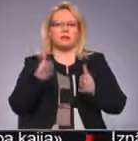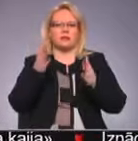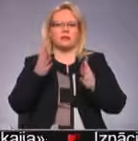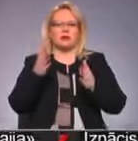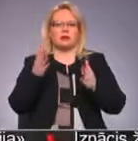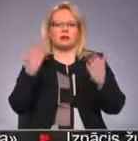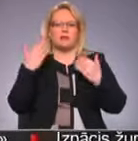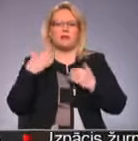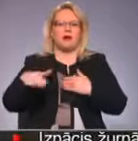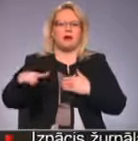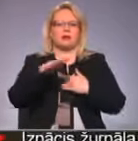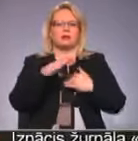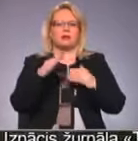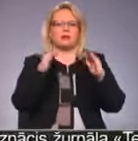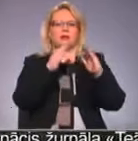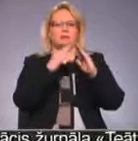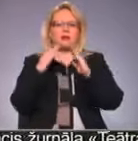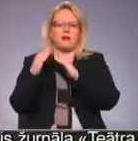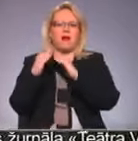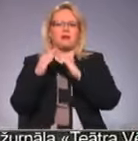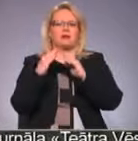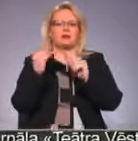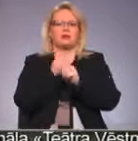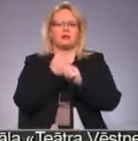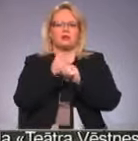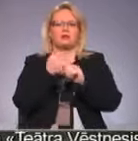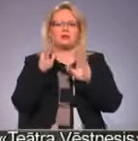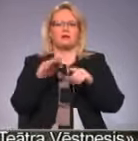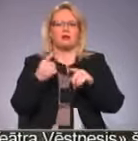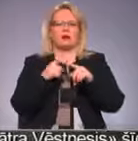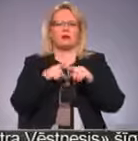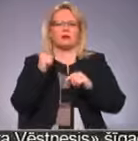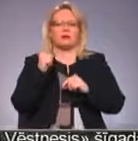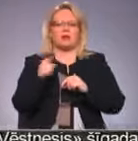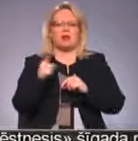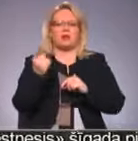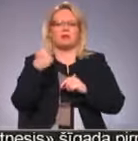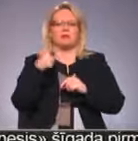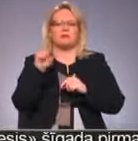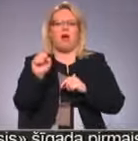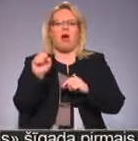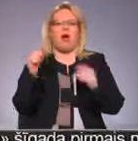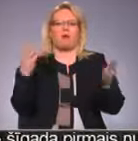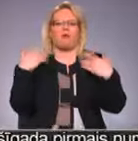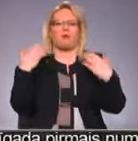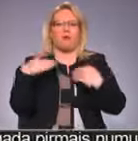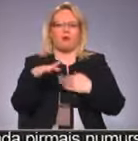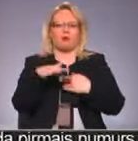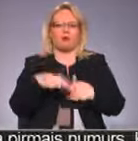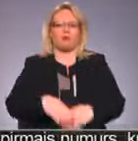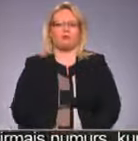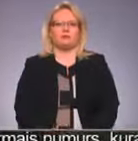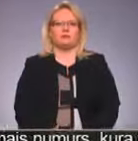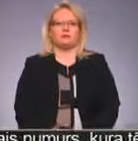tāds vecs spīķer mājas, apmēram, ja kaut kas man uztaisīts par tādu spā kurortu.